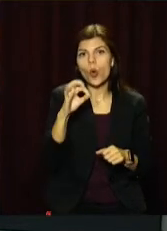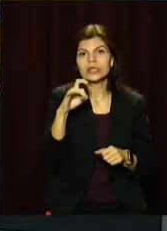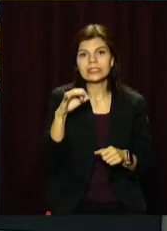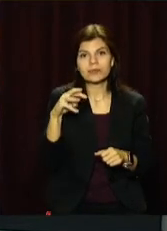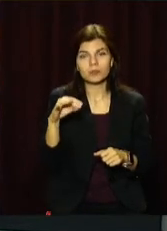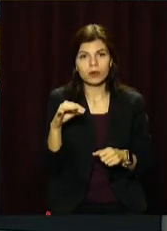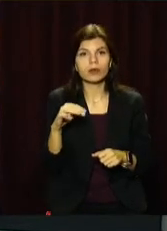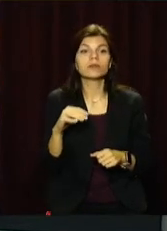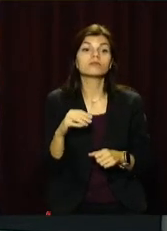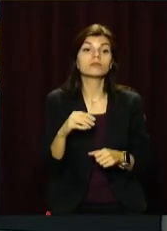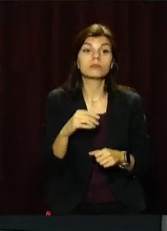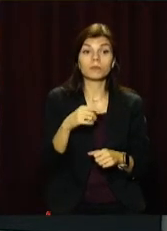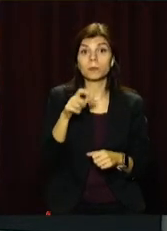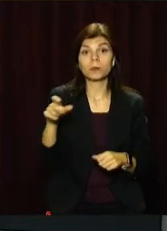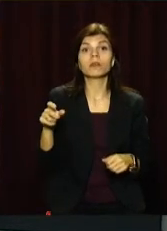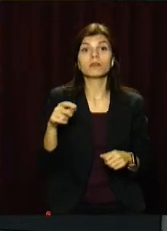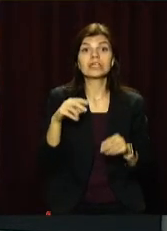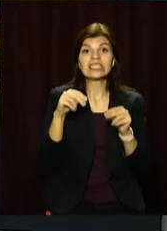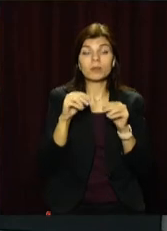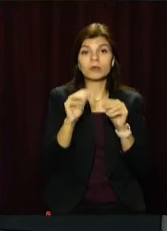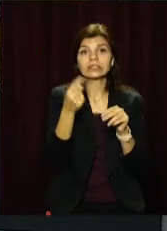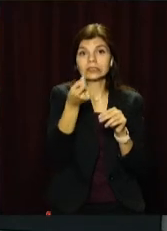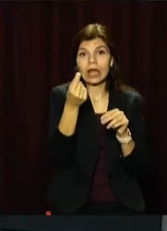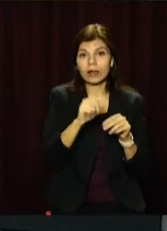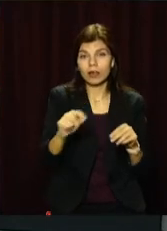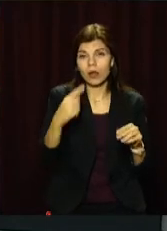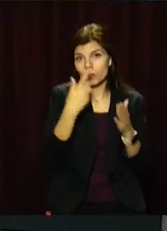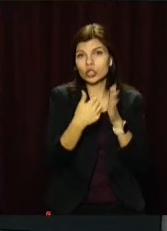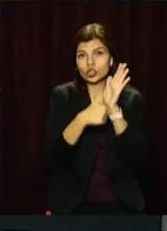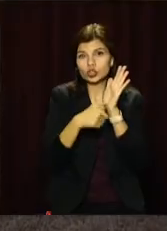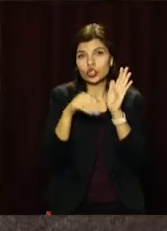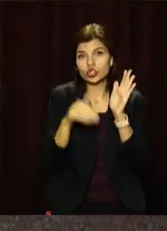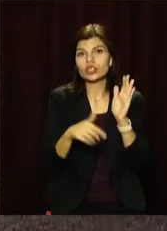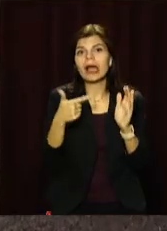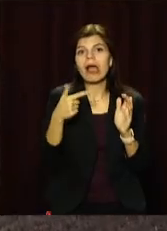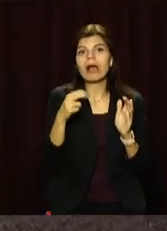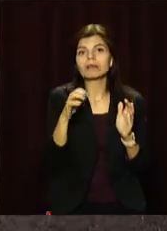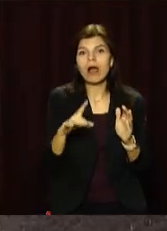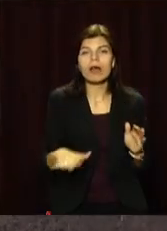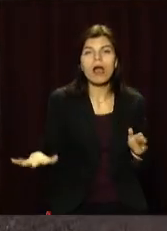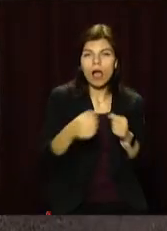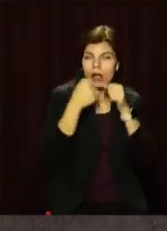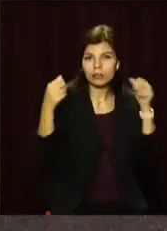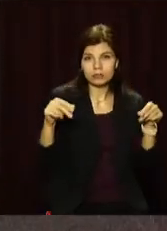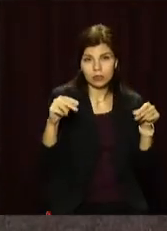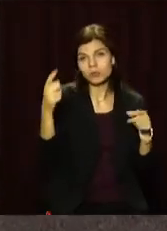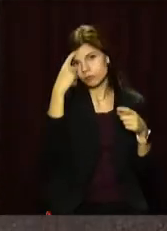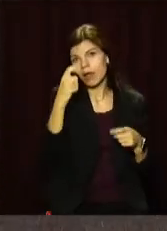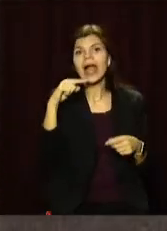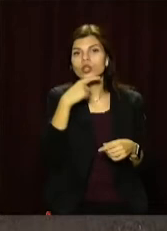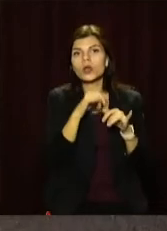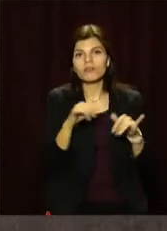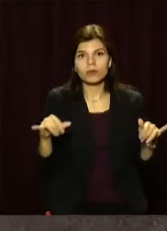Аграрії області вкинули в землю зерно на понад 600 тисяч гектарів. Про це повідомили в Департаменті економічного розвитку